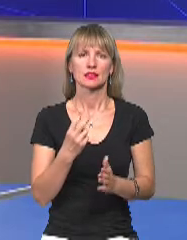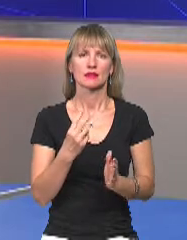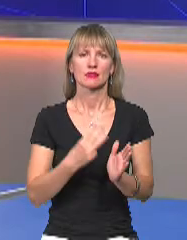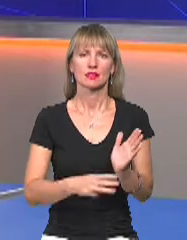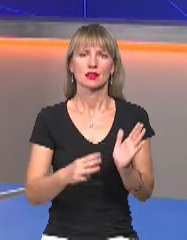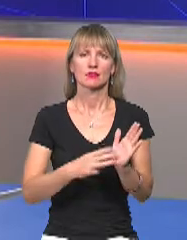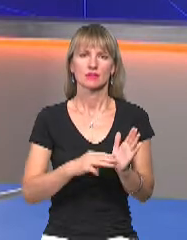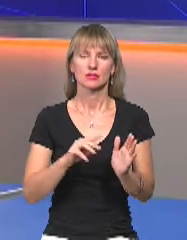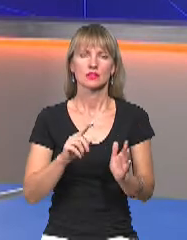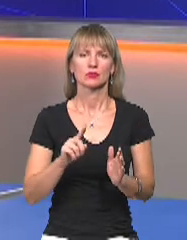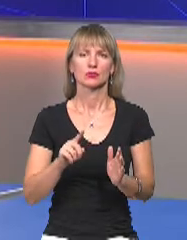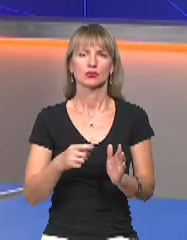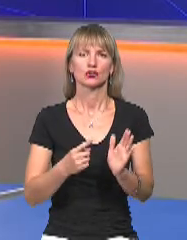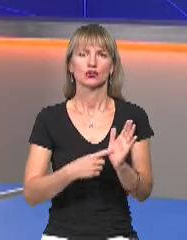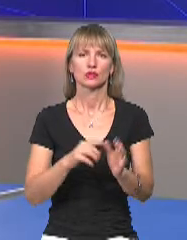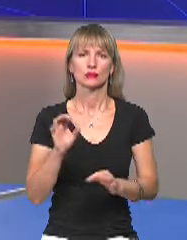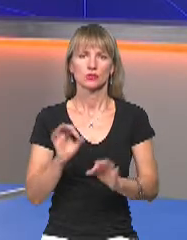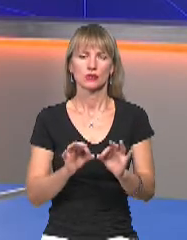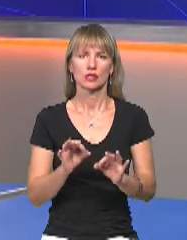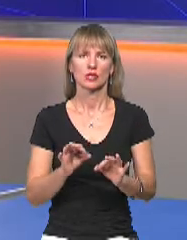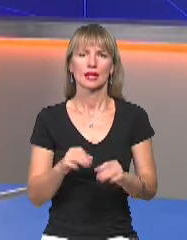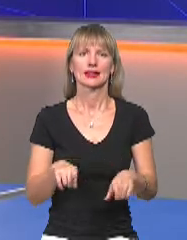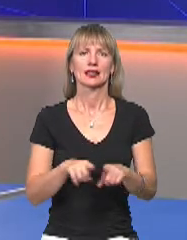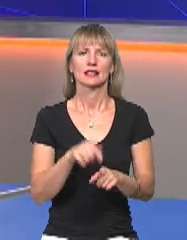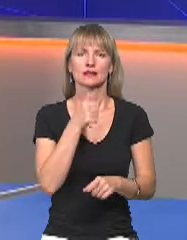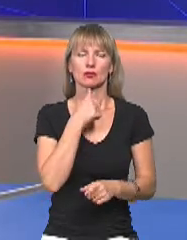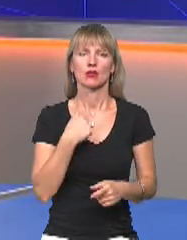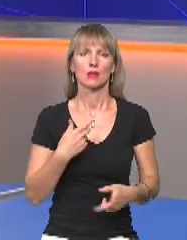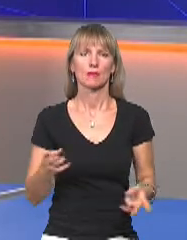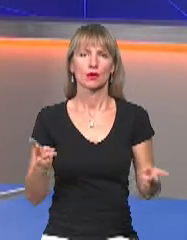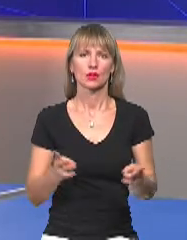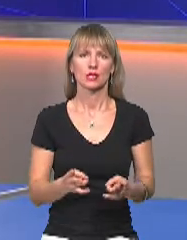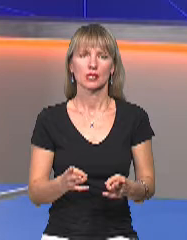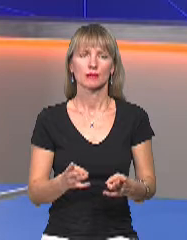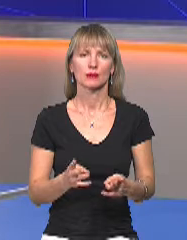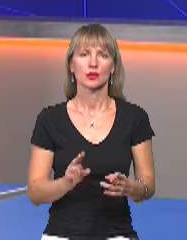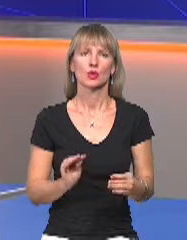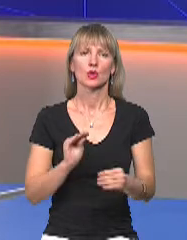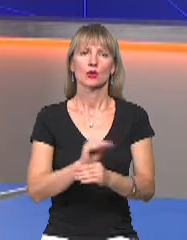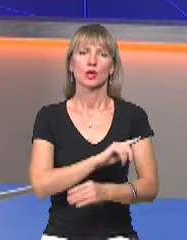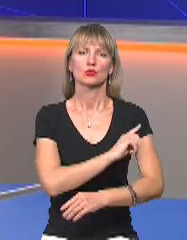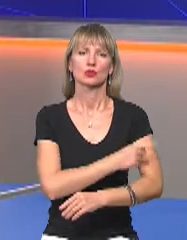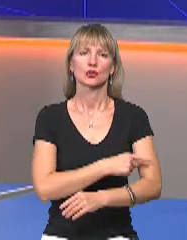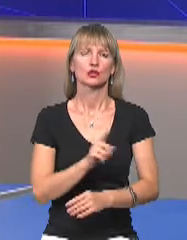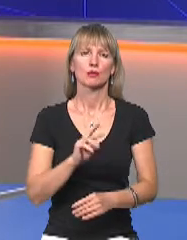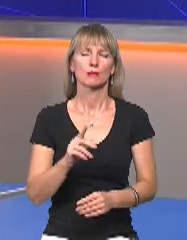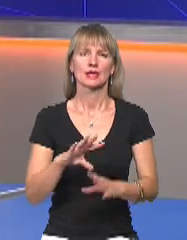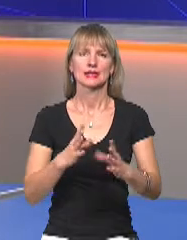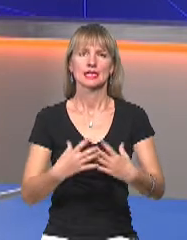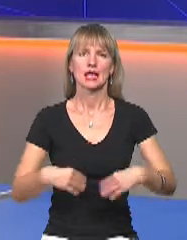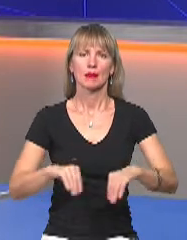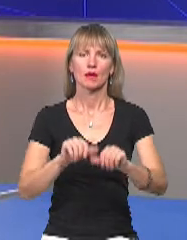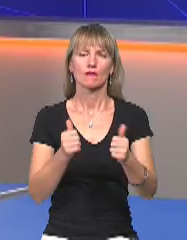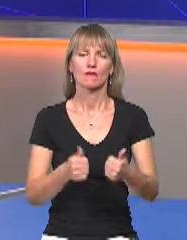88,6%. Таким чином, нам потрібно прикласти зусилля для того, щоб в сімейні форми